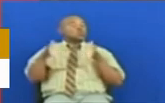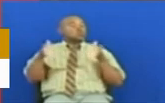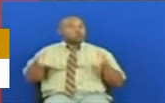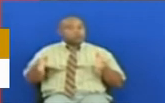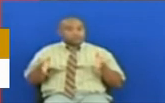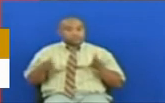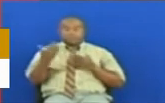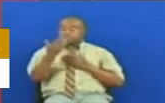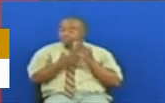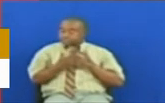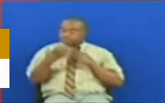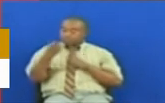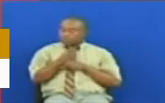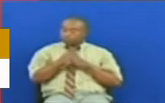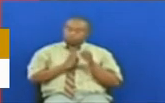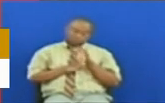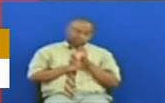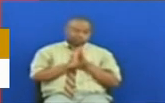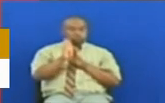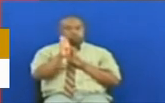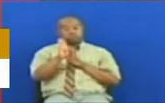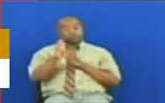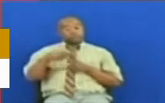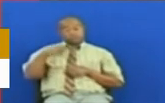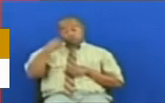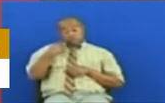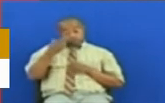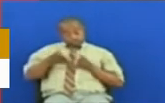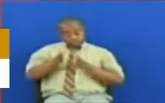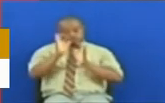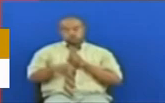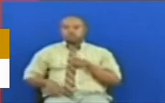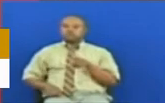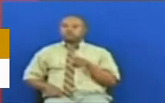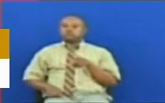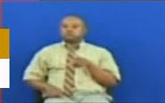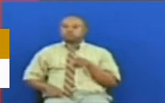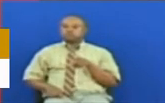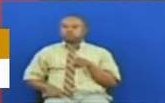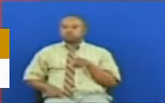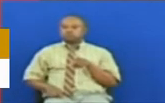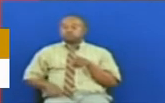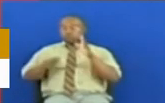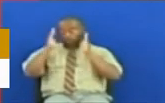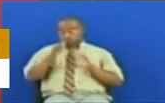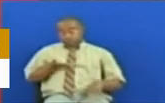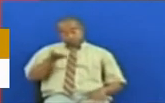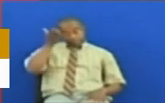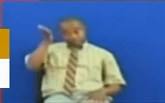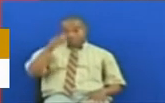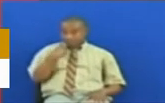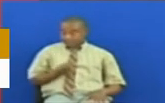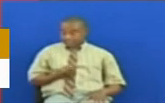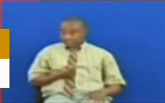itaongeza mapato. Hiyo ndio namna ambayo mimi ninaiona ni bora zaidi. Na alisema Mheshimiwa Kingi hapo, uzuri